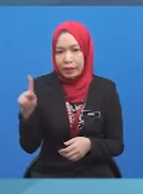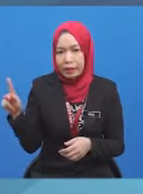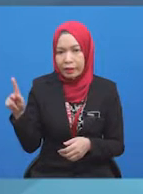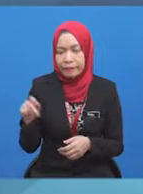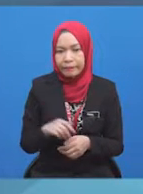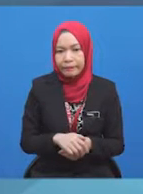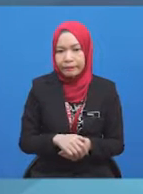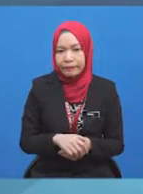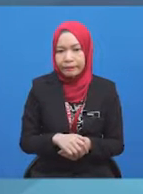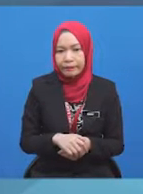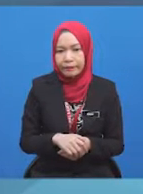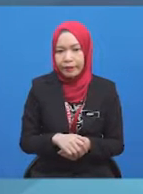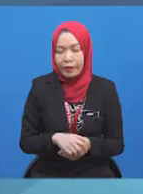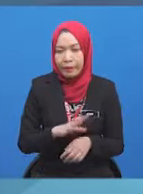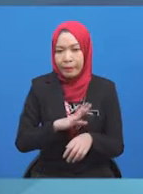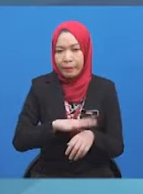Pilih kod warna yang kedua.